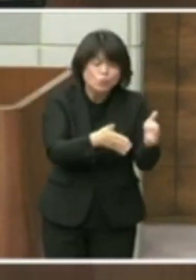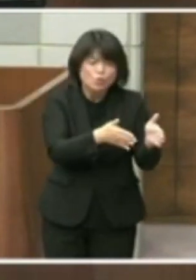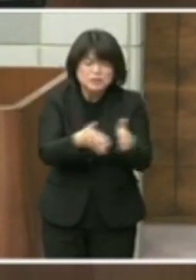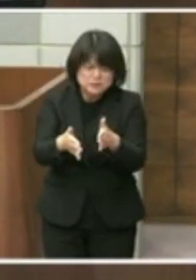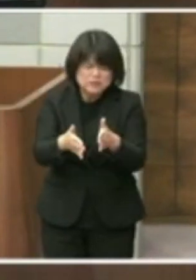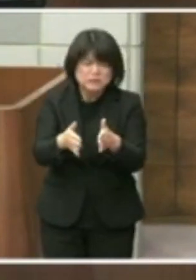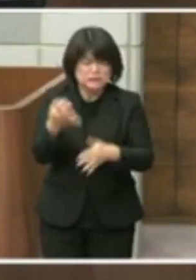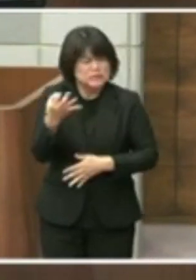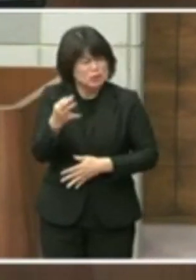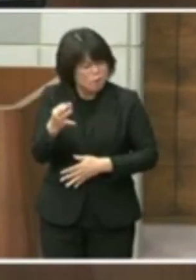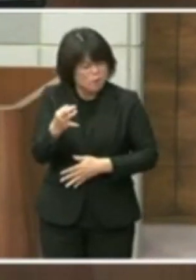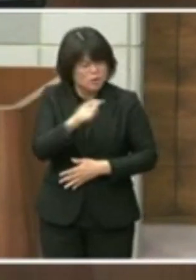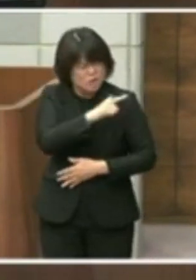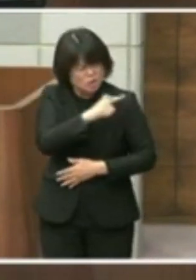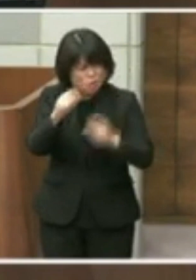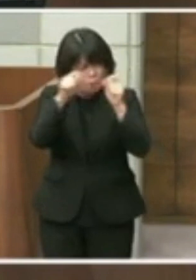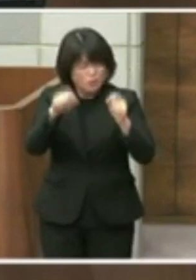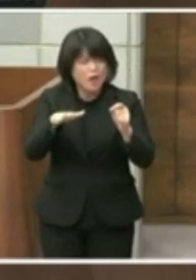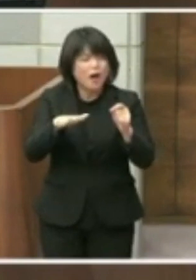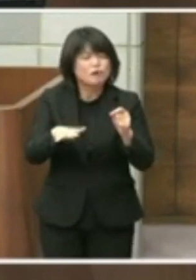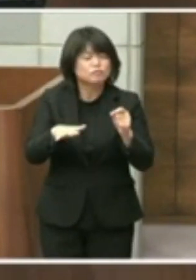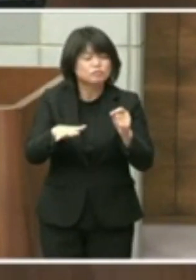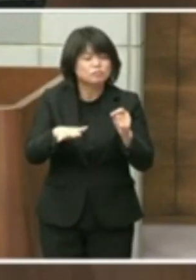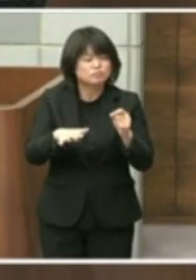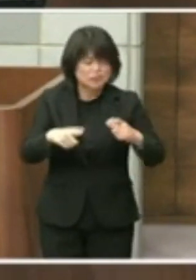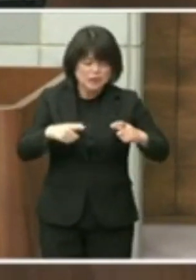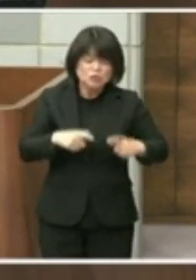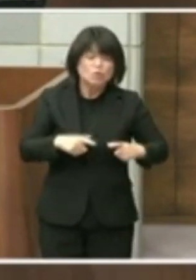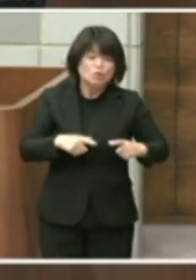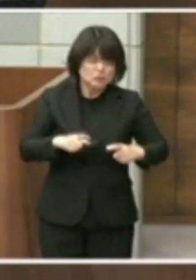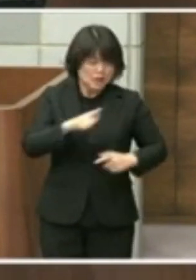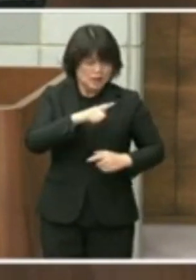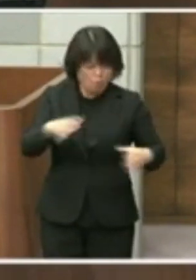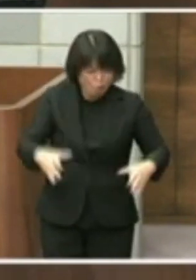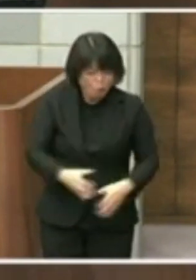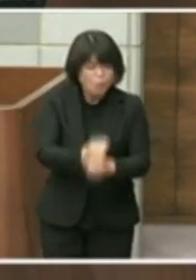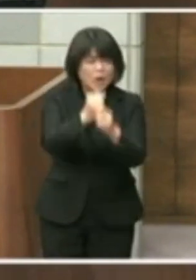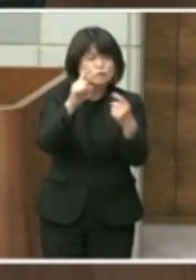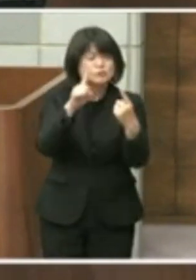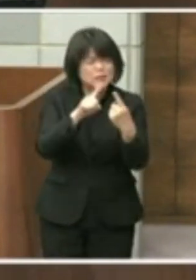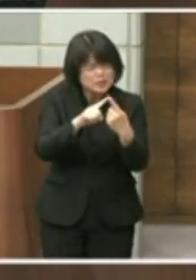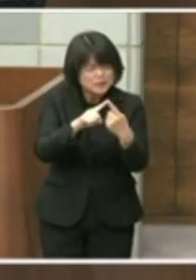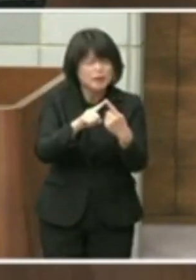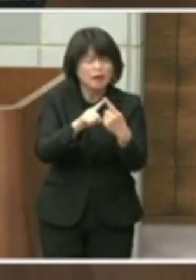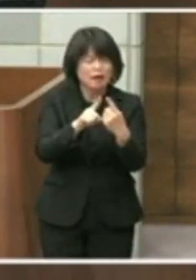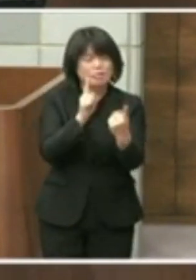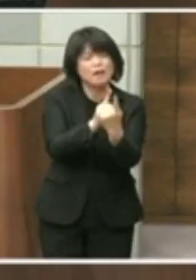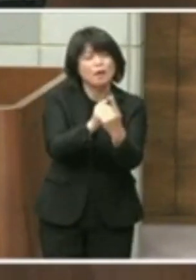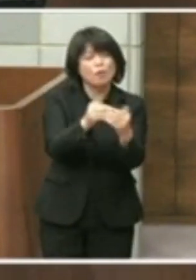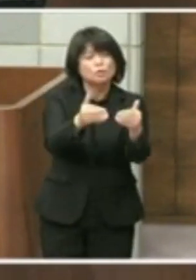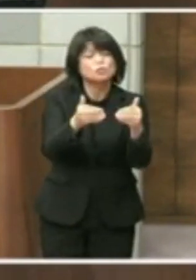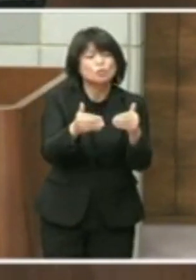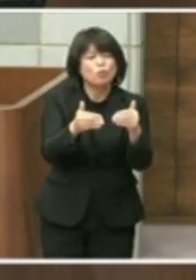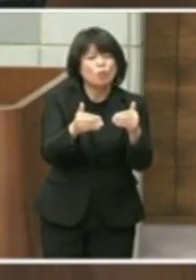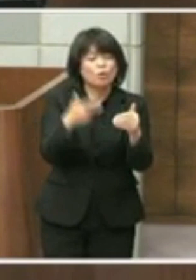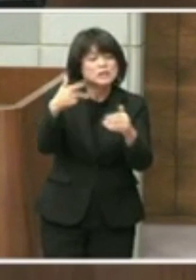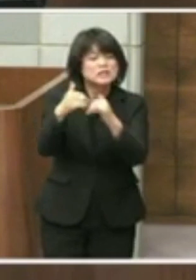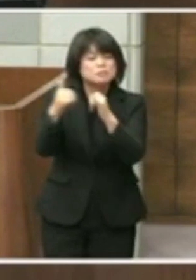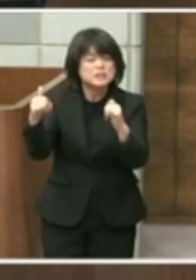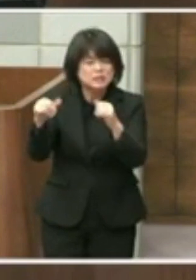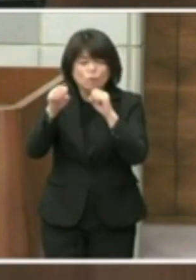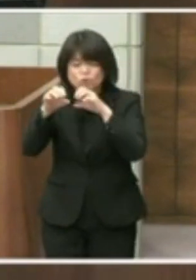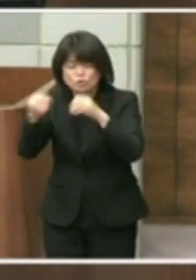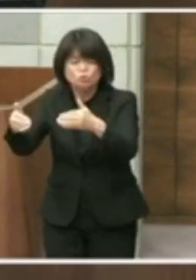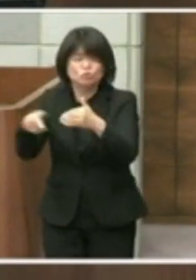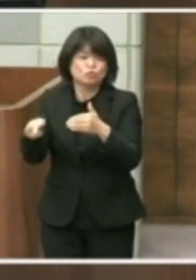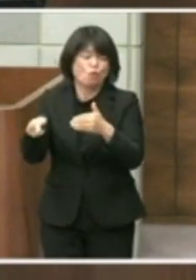課題が多く、市として包括的に対応することや市民への周知を図るなど、被害の